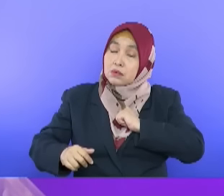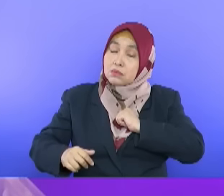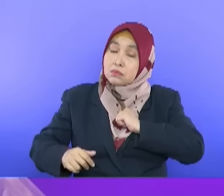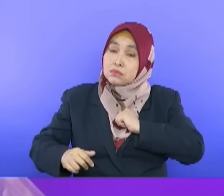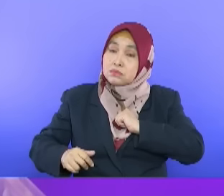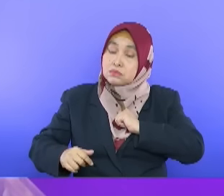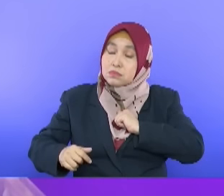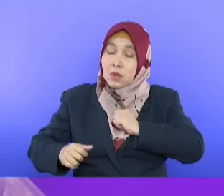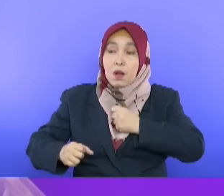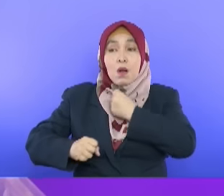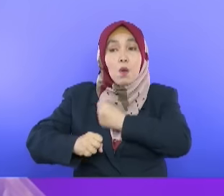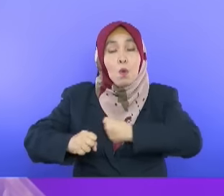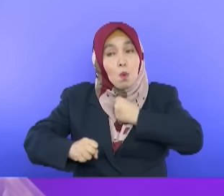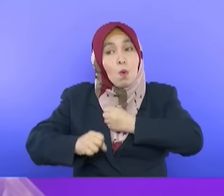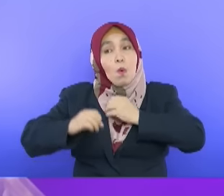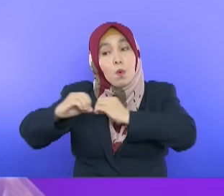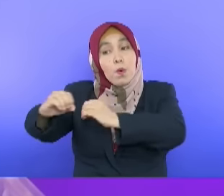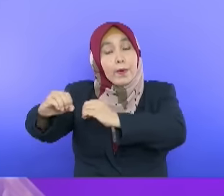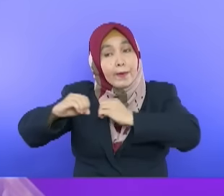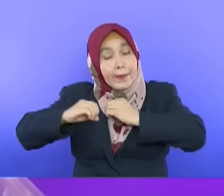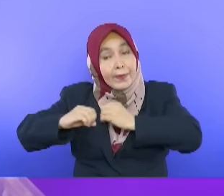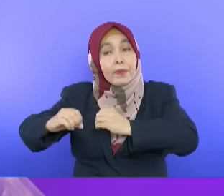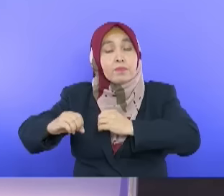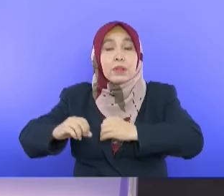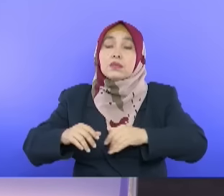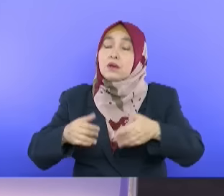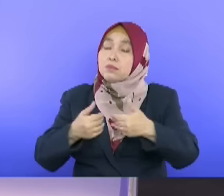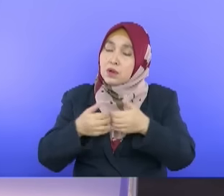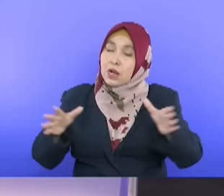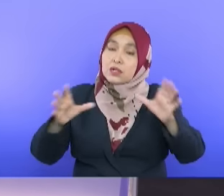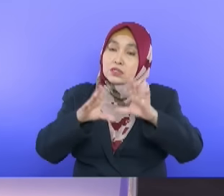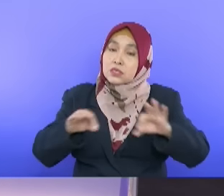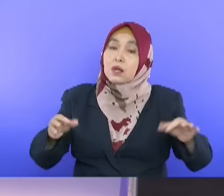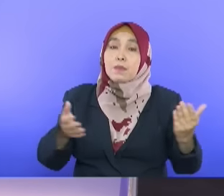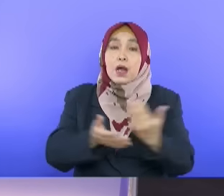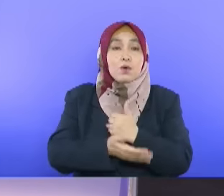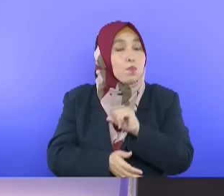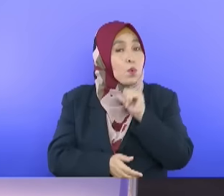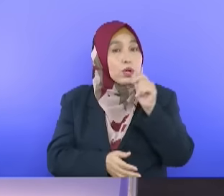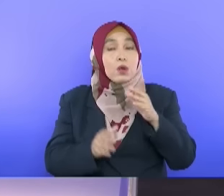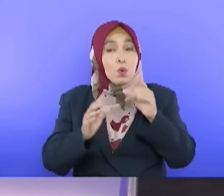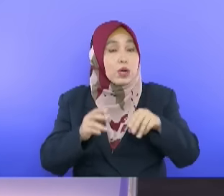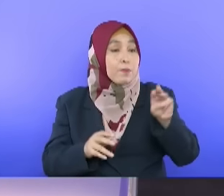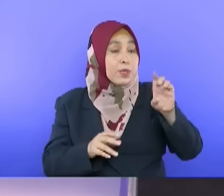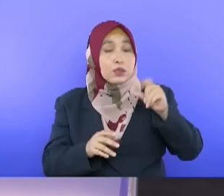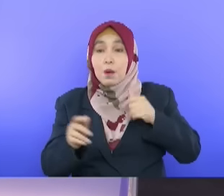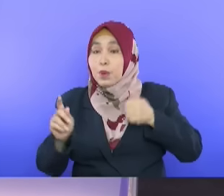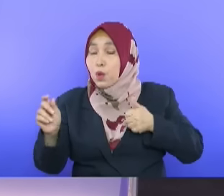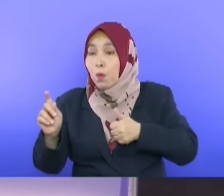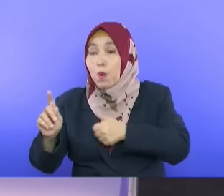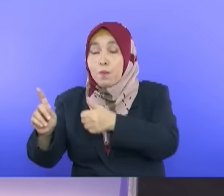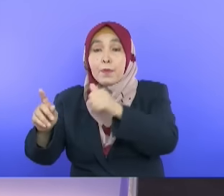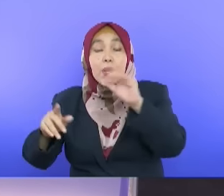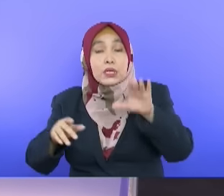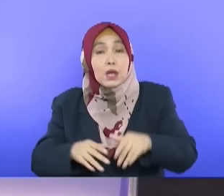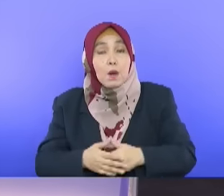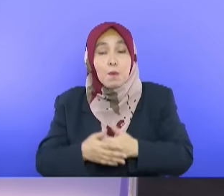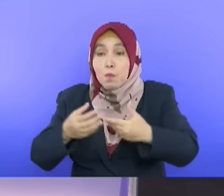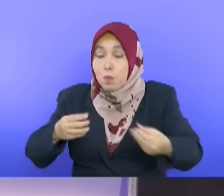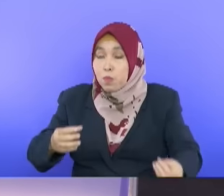bermaafan dan membuka lembaran baru bukan yang orang media pula pergi buka pergi